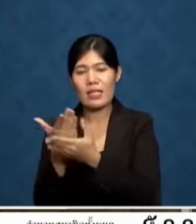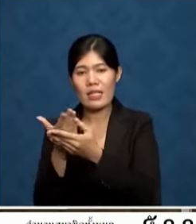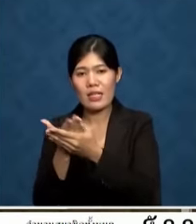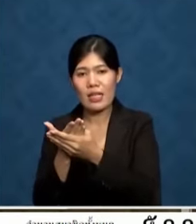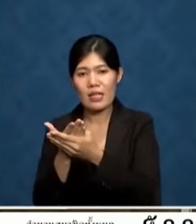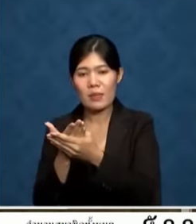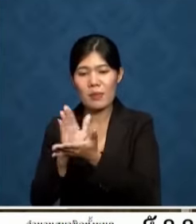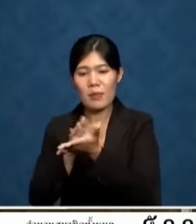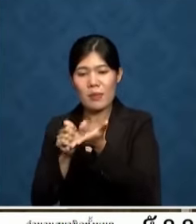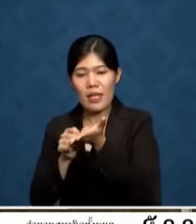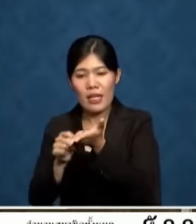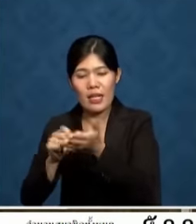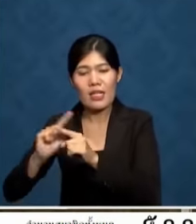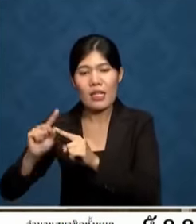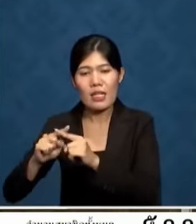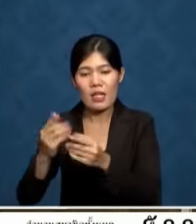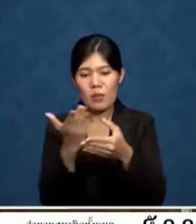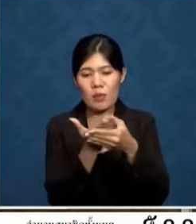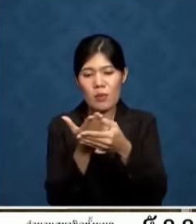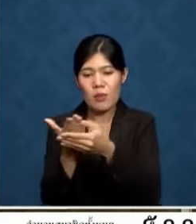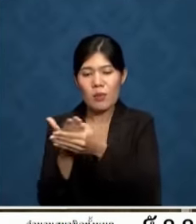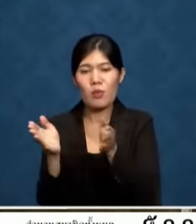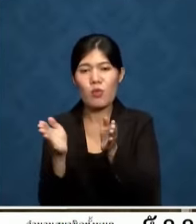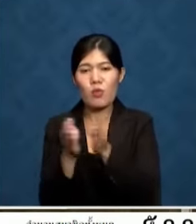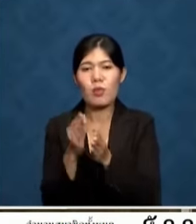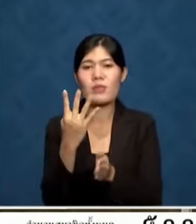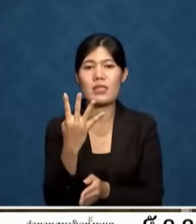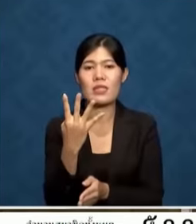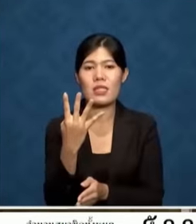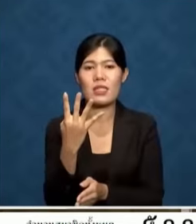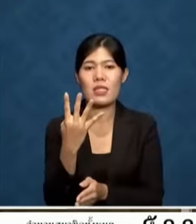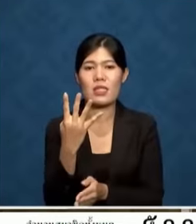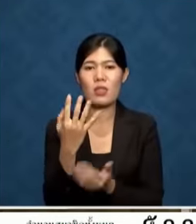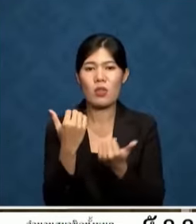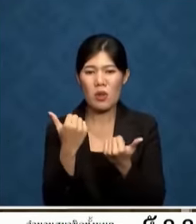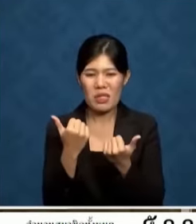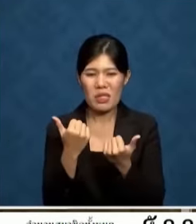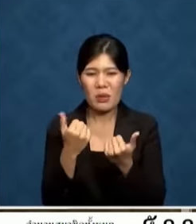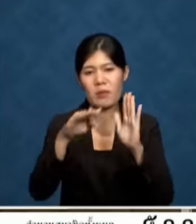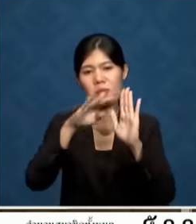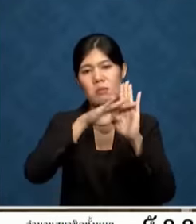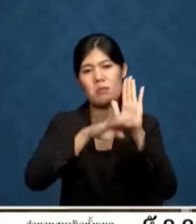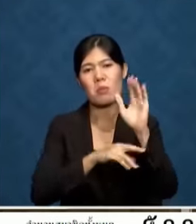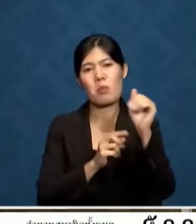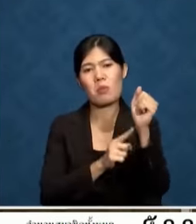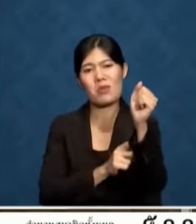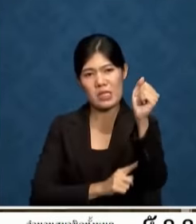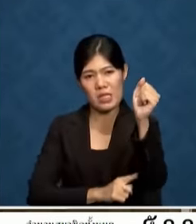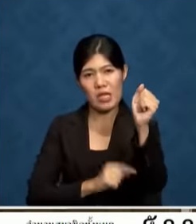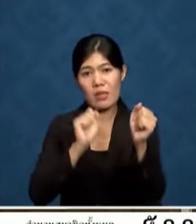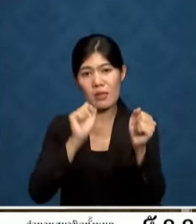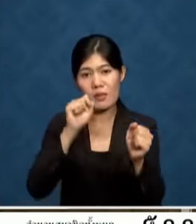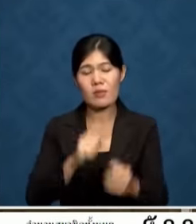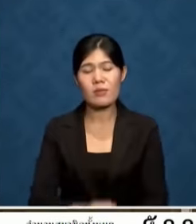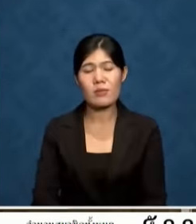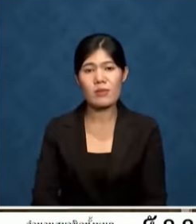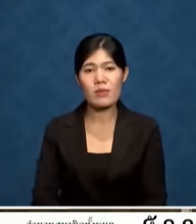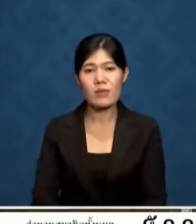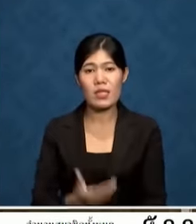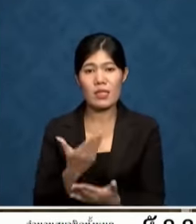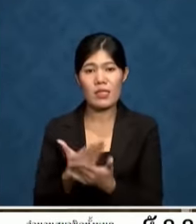ธกสแล้วมันจะไม่กลายเป็นเรือเกลือได้ยังไงล่ะครับเงิน